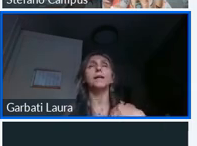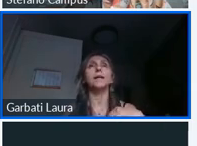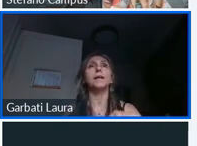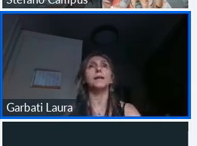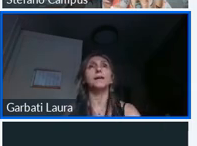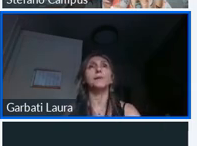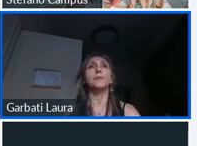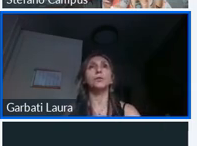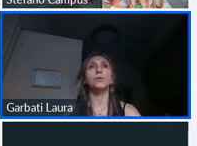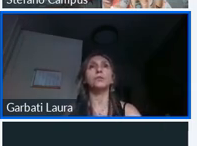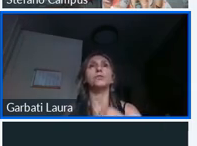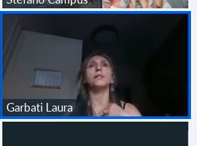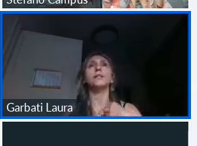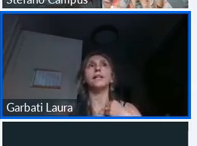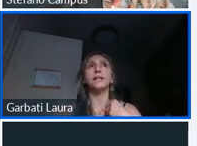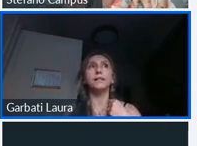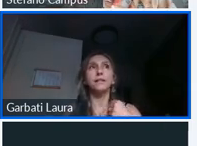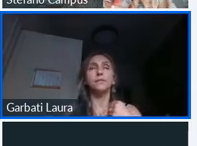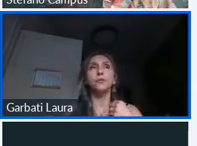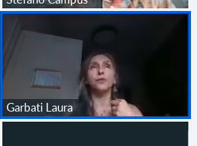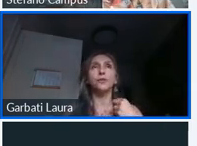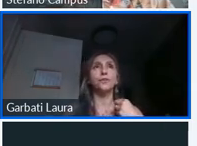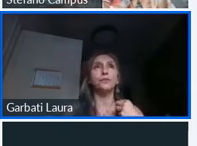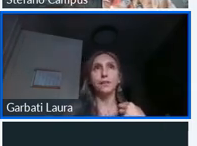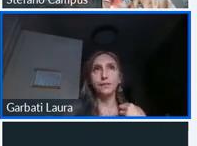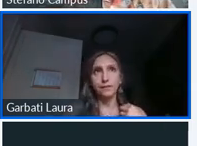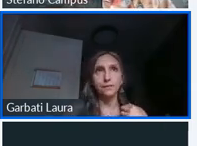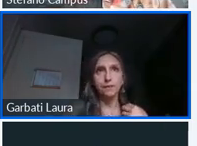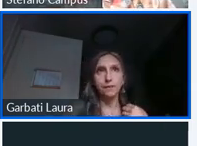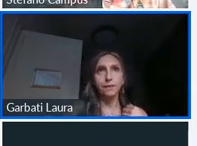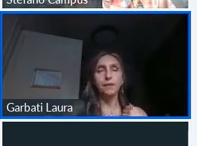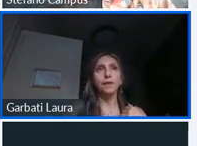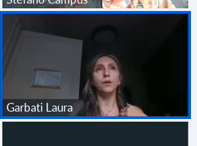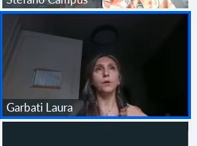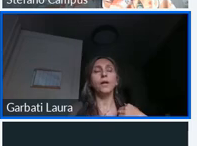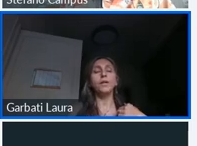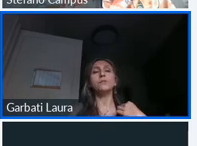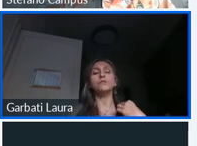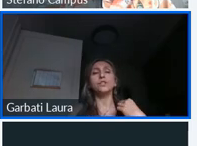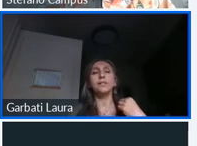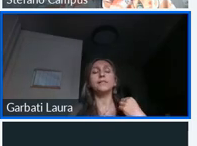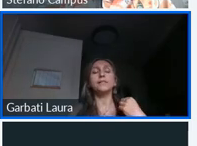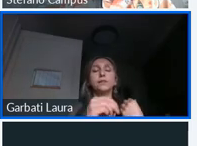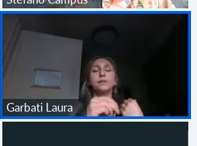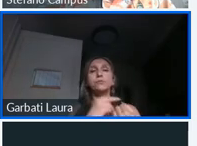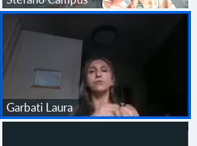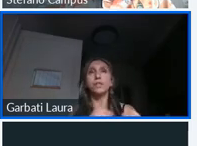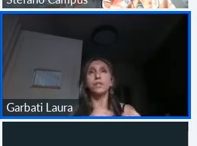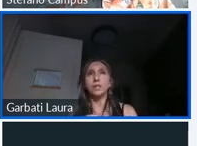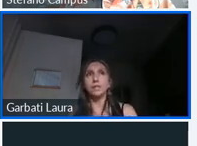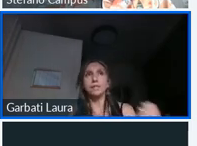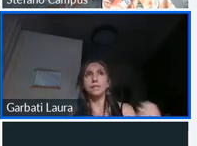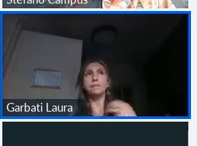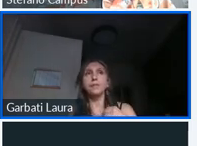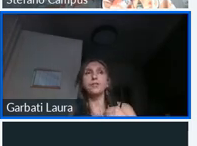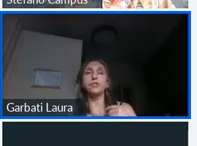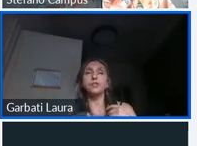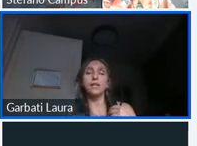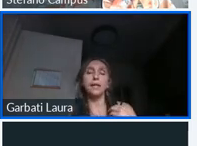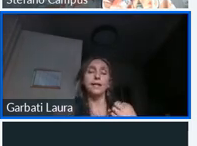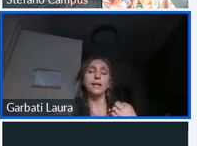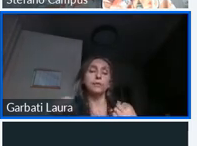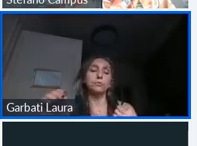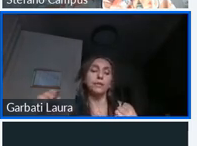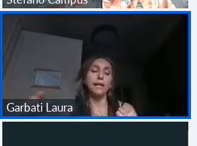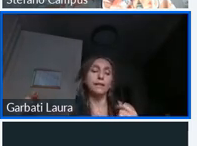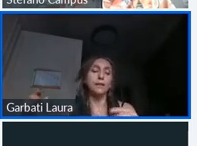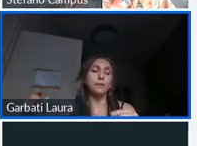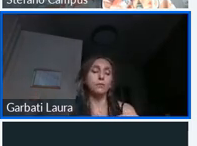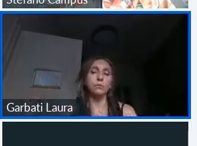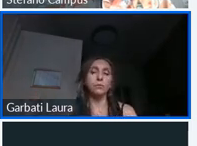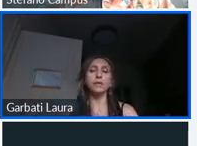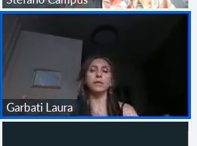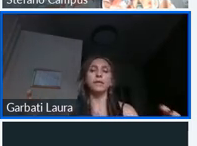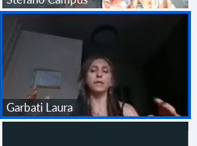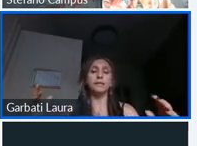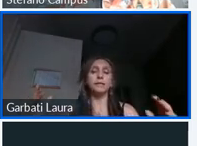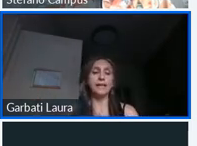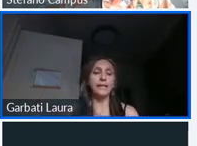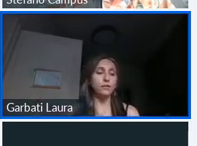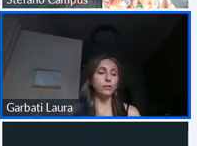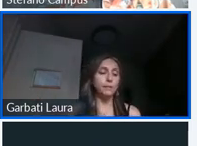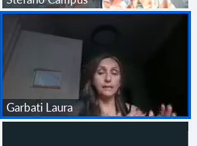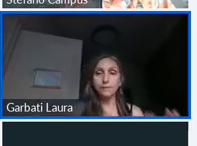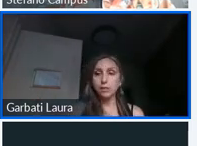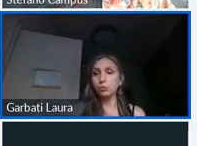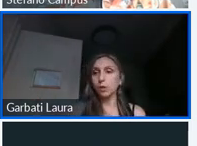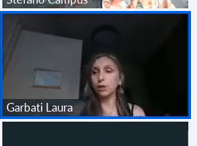tutelare prodotti creativi o innovativi. Quando non c'era il diritto sui generis, le pagine gialle erano tutelate